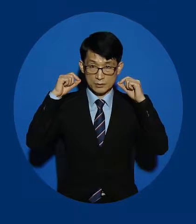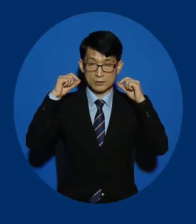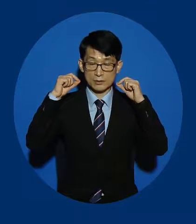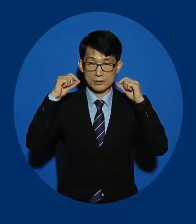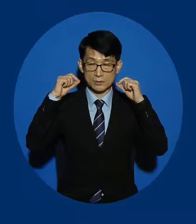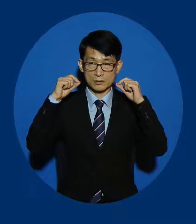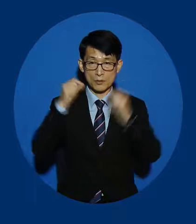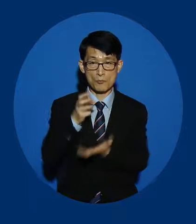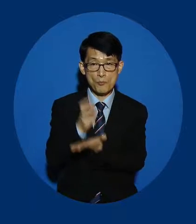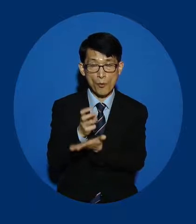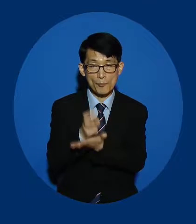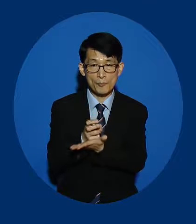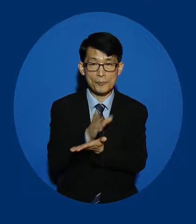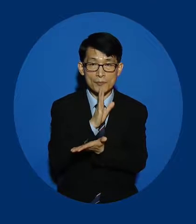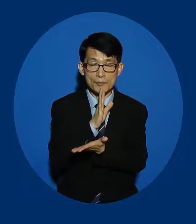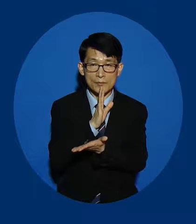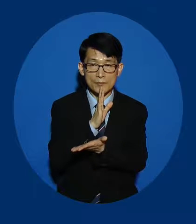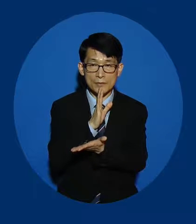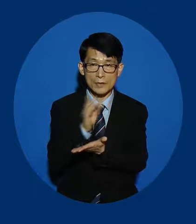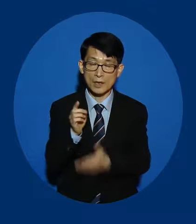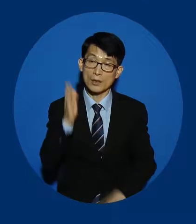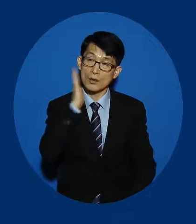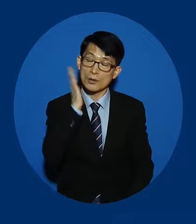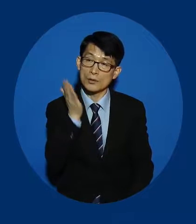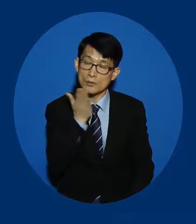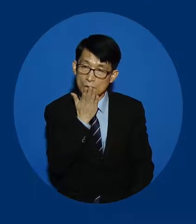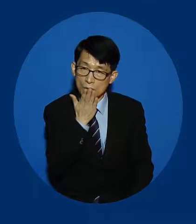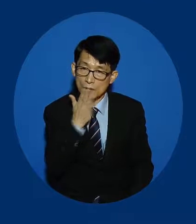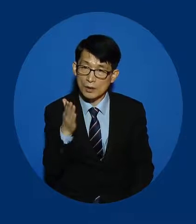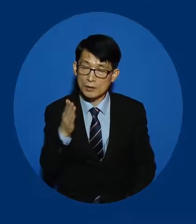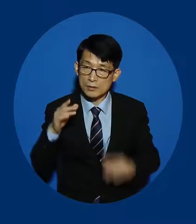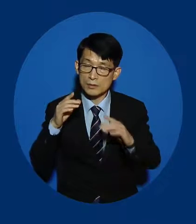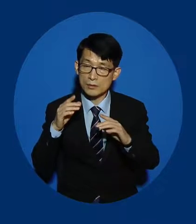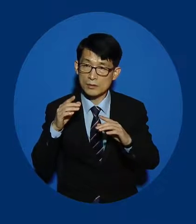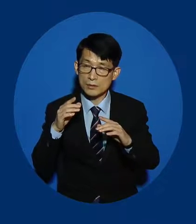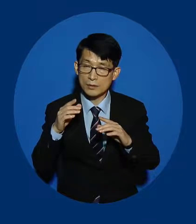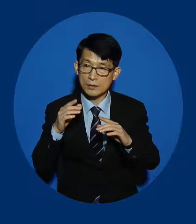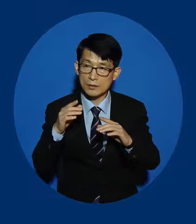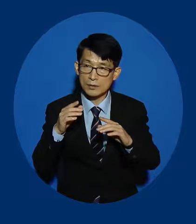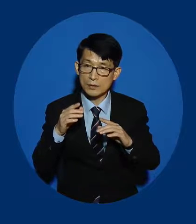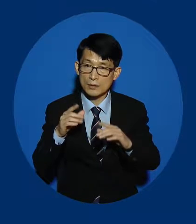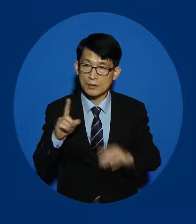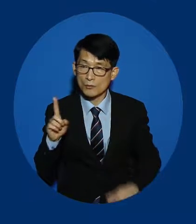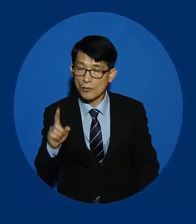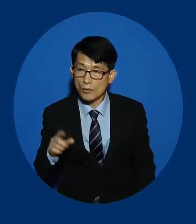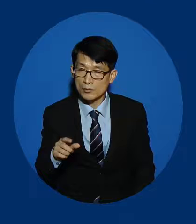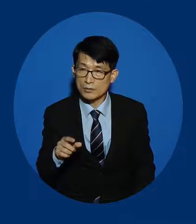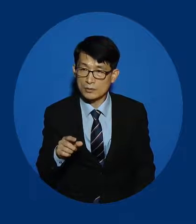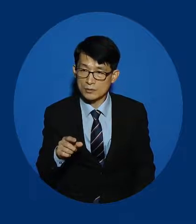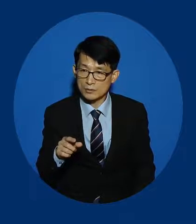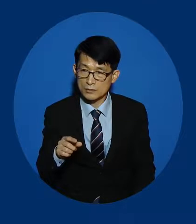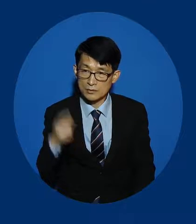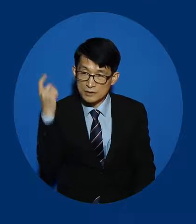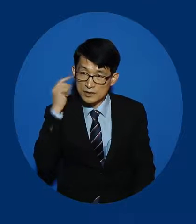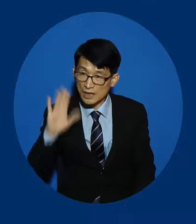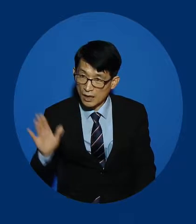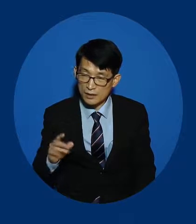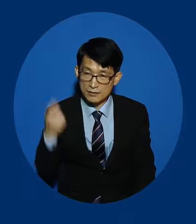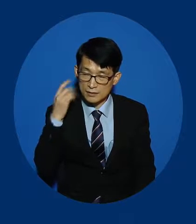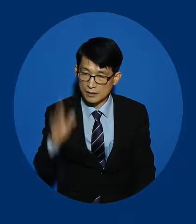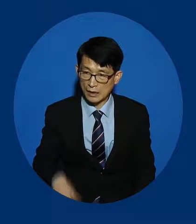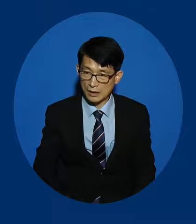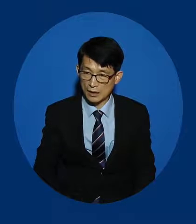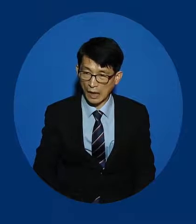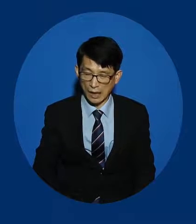있는 건 당연하지만 청각 장애임을 알면서도 그냥 안 들려요. 그러는데도 불구하고 그냥